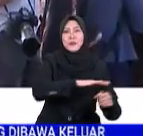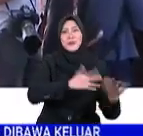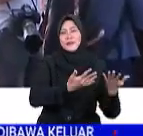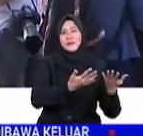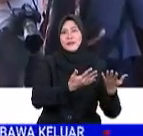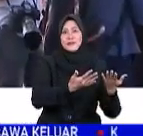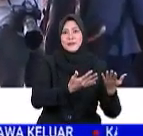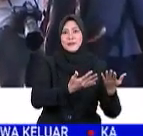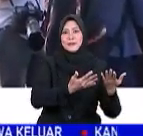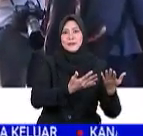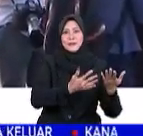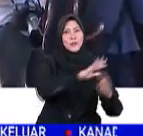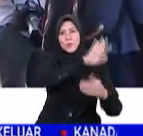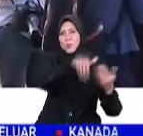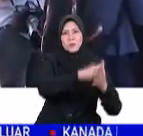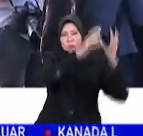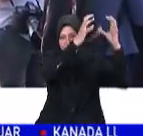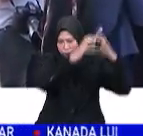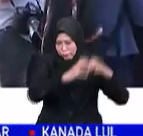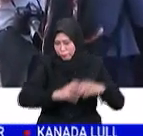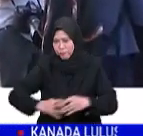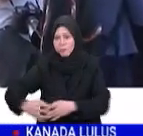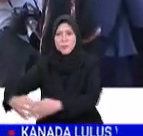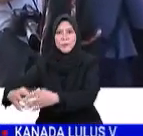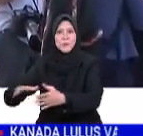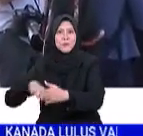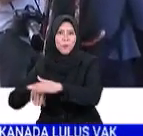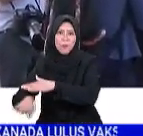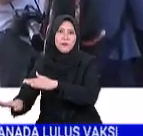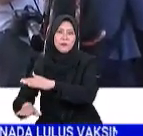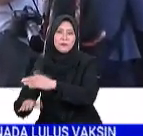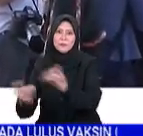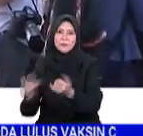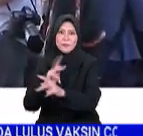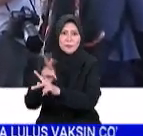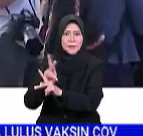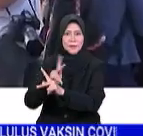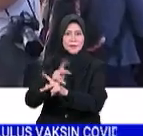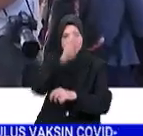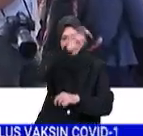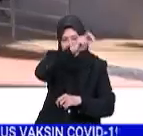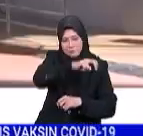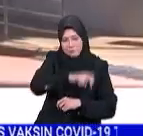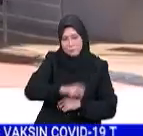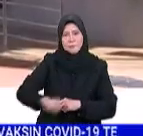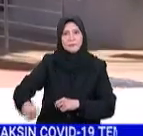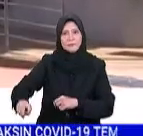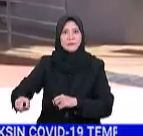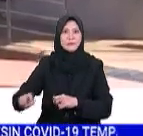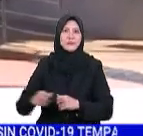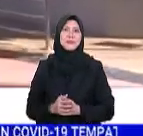semua evacuate sekali lah. So masa tu pun kita ambil langkah jaga-jaga, semua turun naik tangga lah.